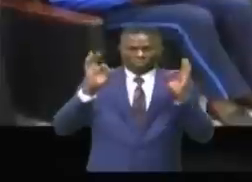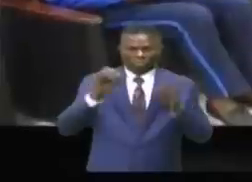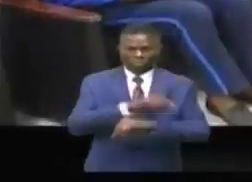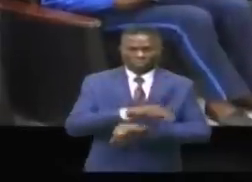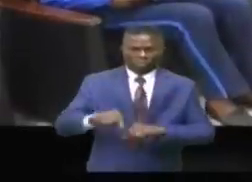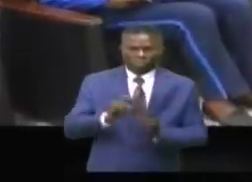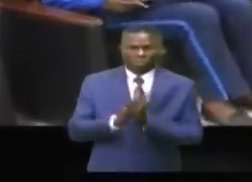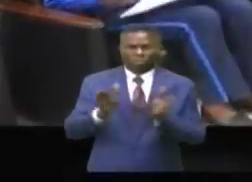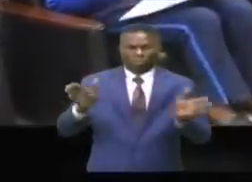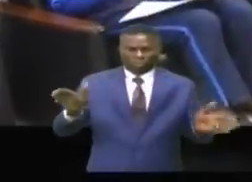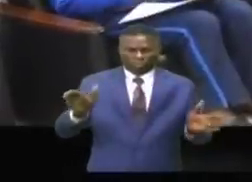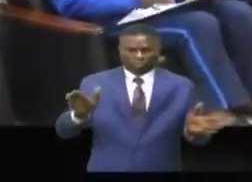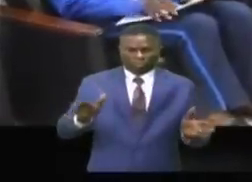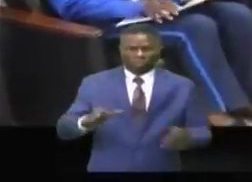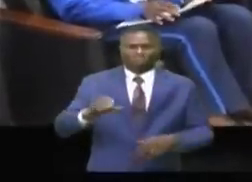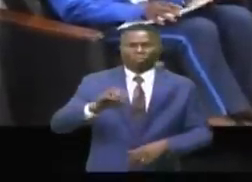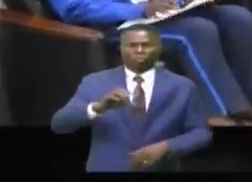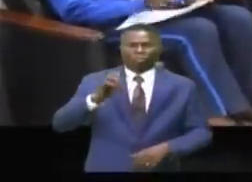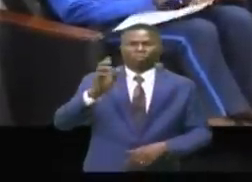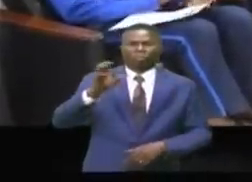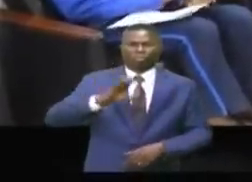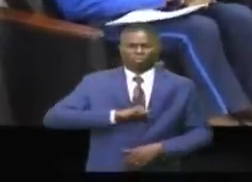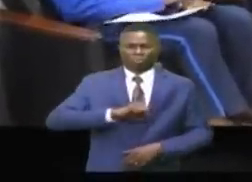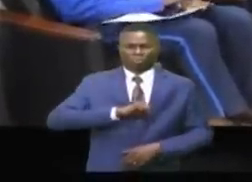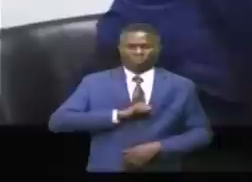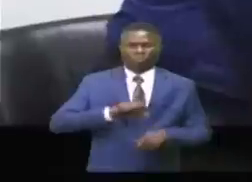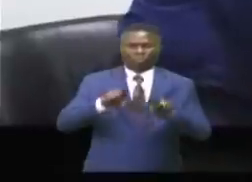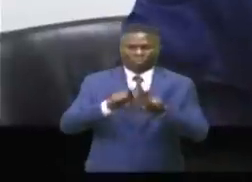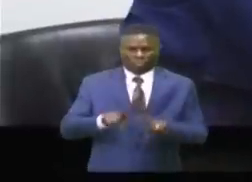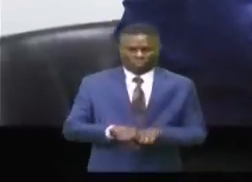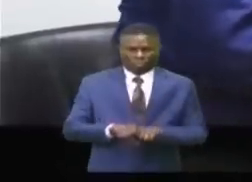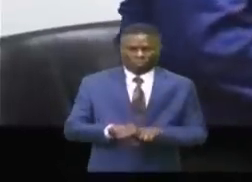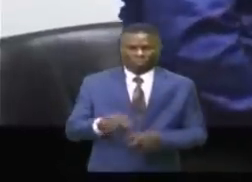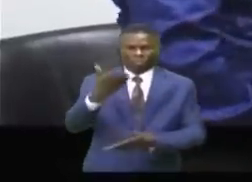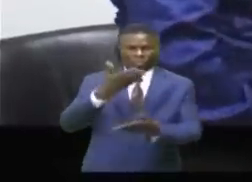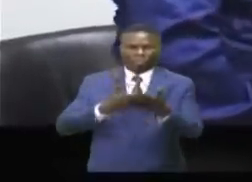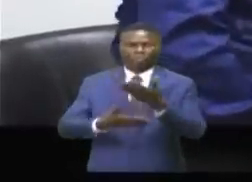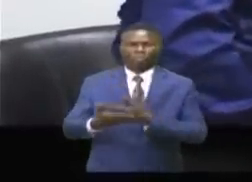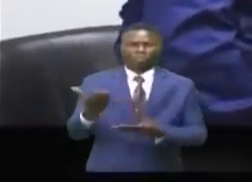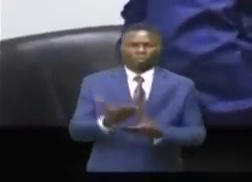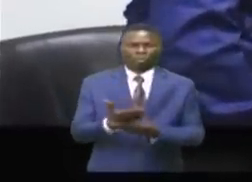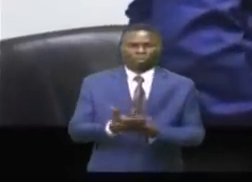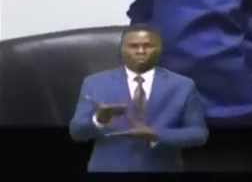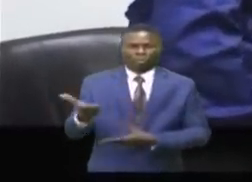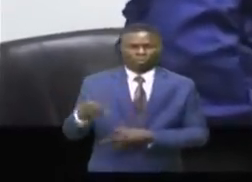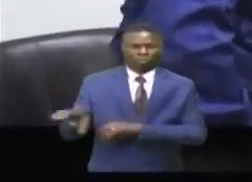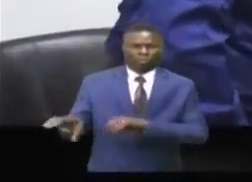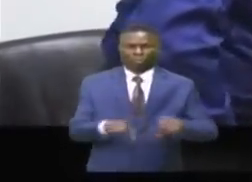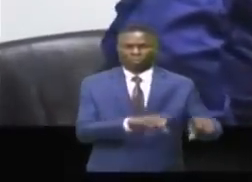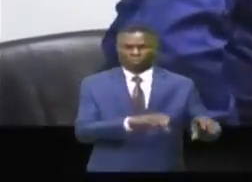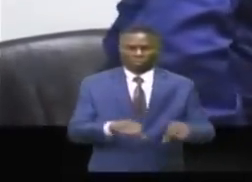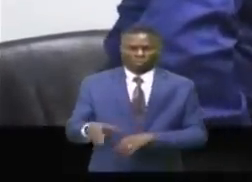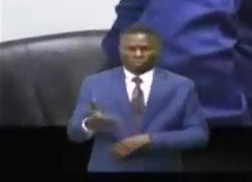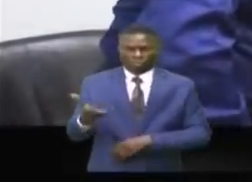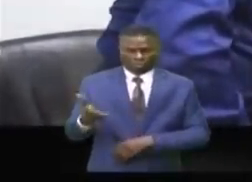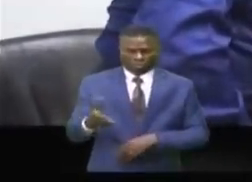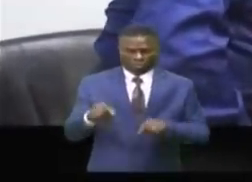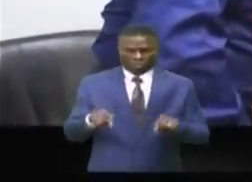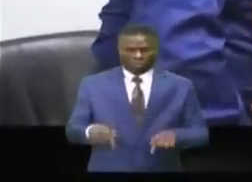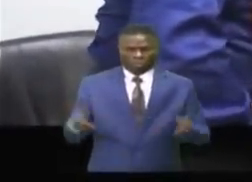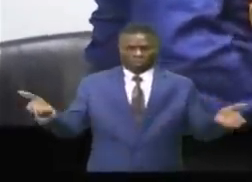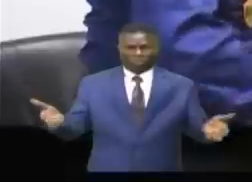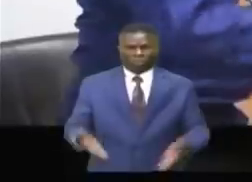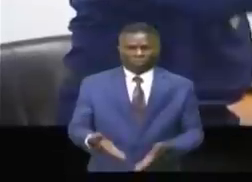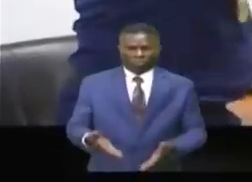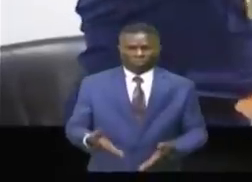commissaire général de la PNC. Et c'est là au terme d'une remise reprise. La cérémonie a eu lieu en présence